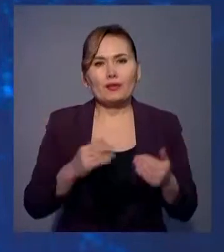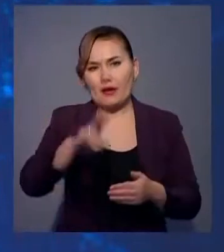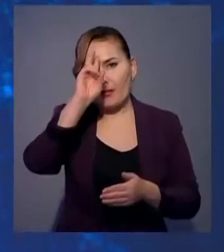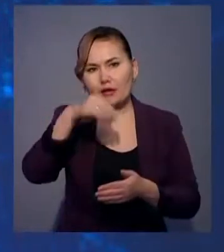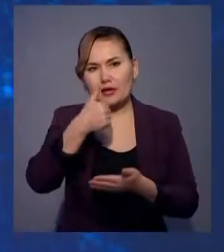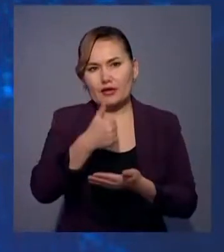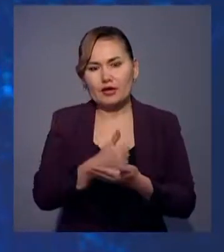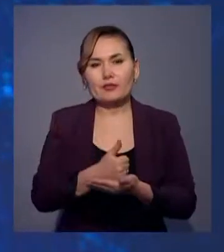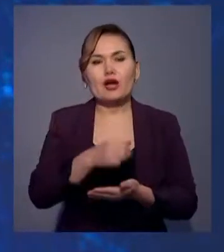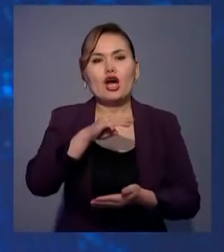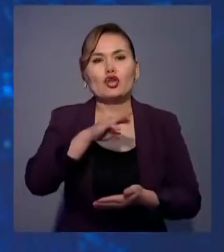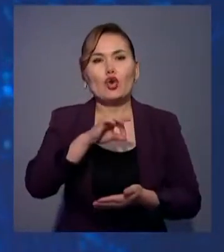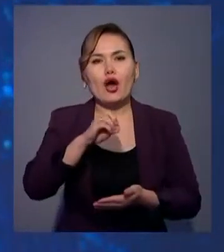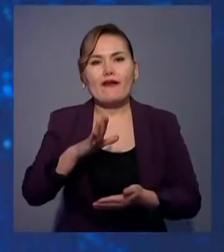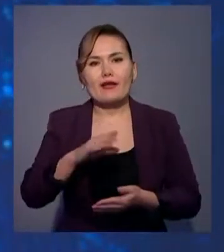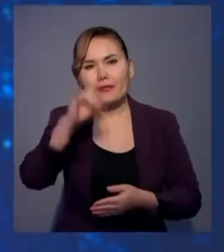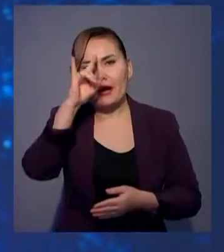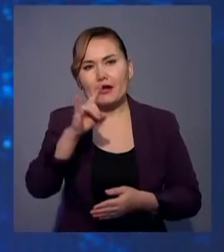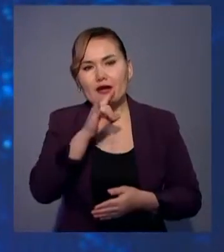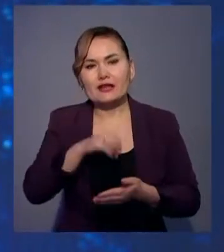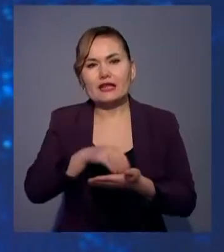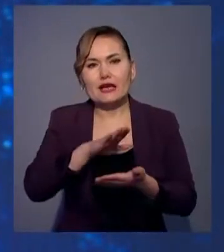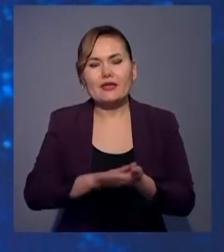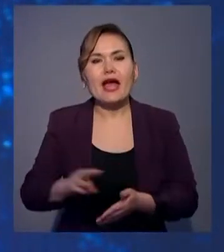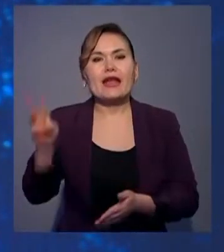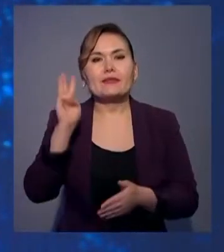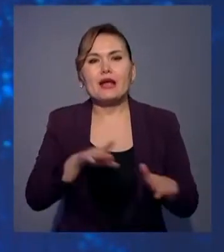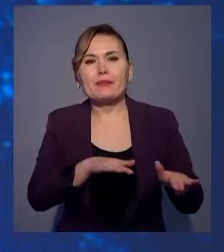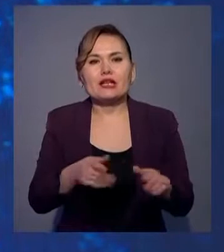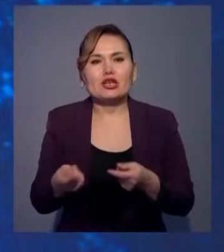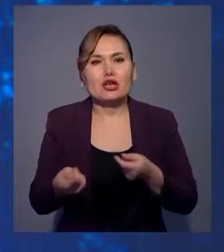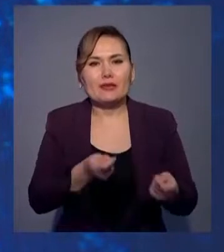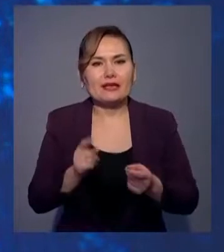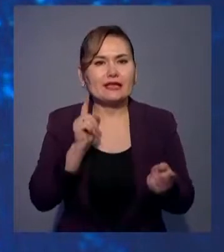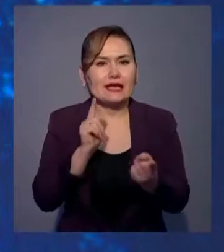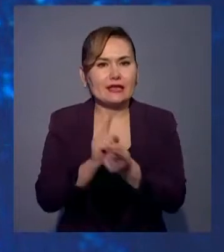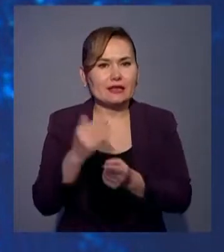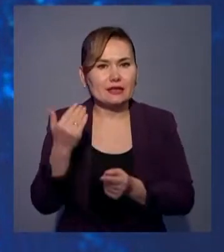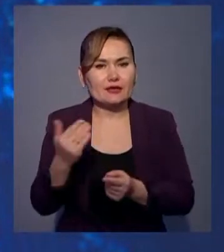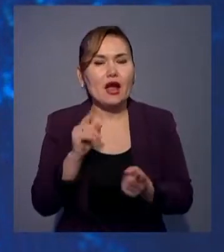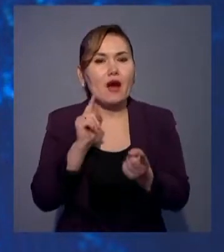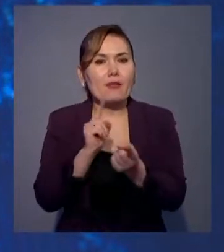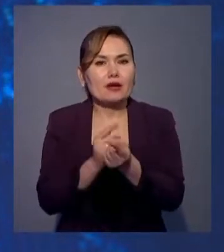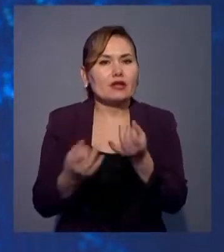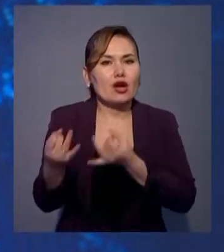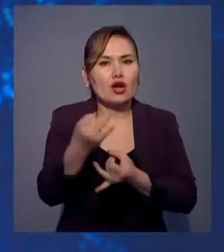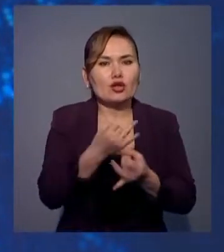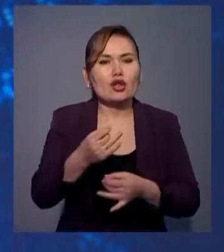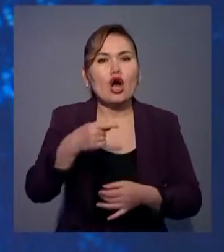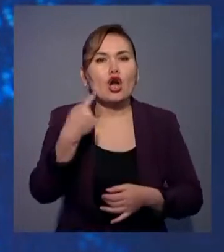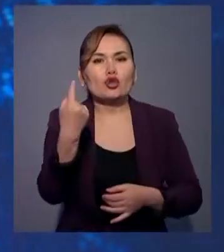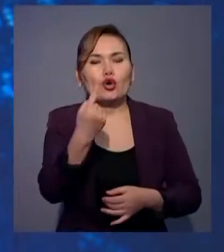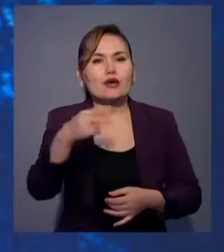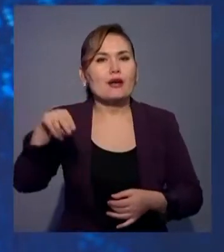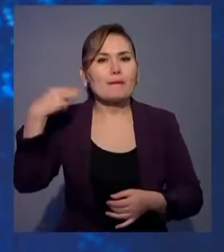Бүгін мемлекет басшысы Қасым Жомарт Тоқаев елімізде тіркелген дипломатиялық миссия жетекшілерімен кездесті. Басқосу тұңғыш президент